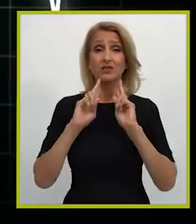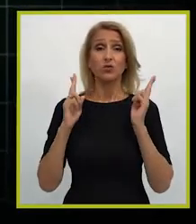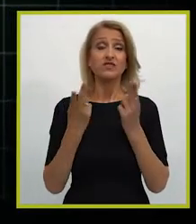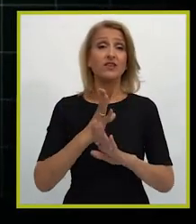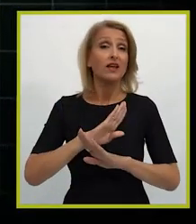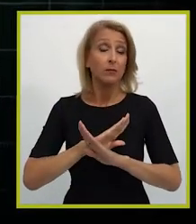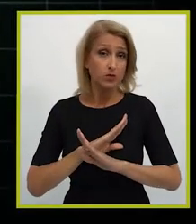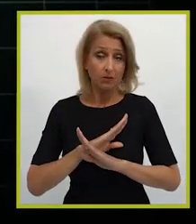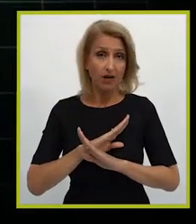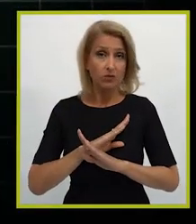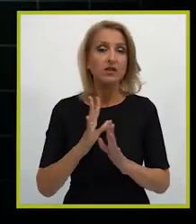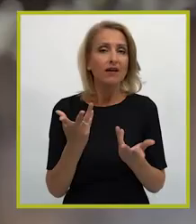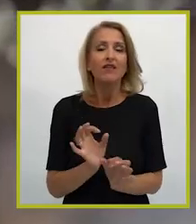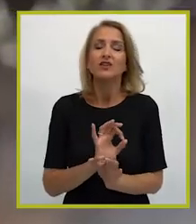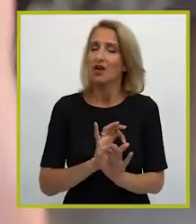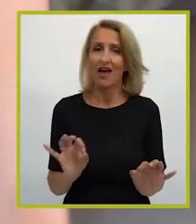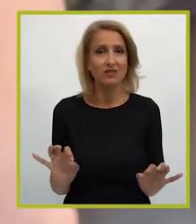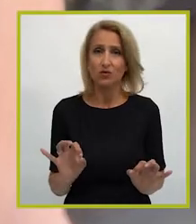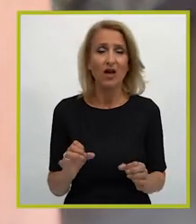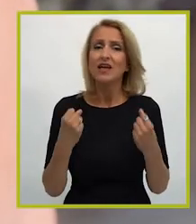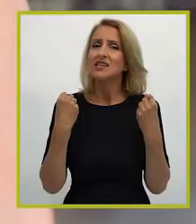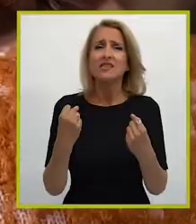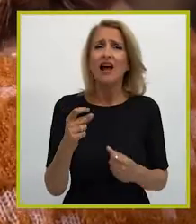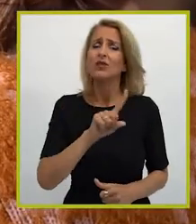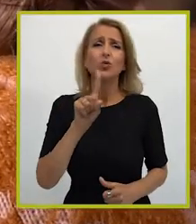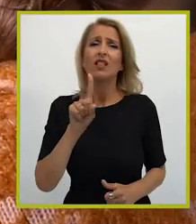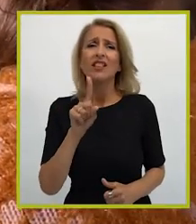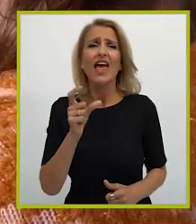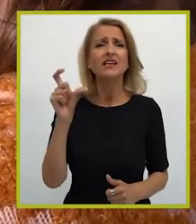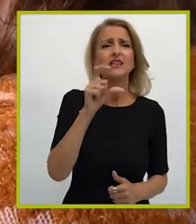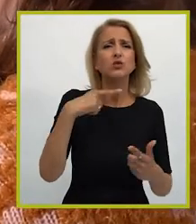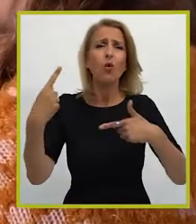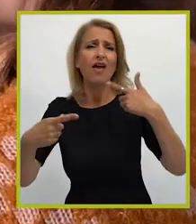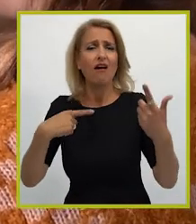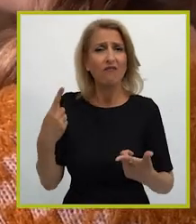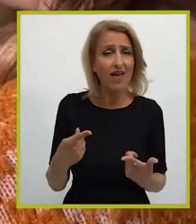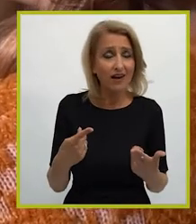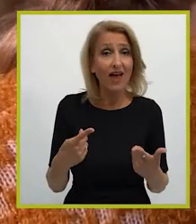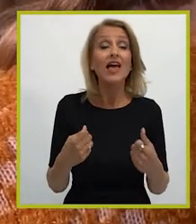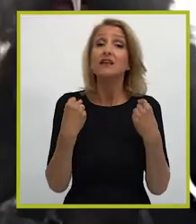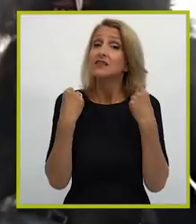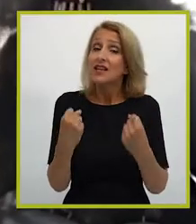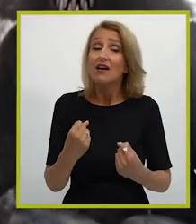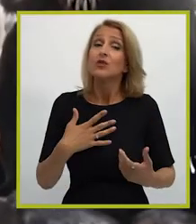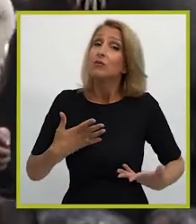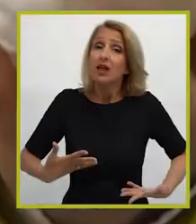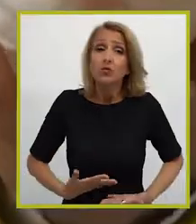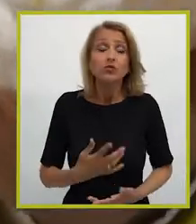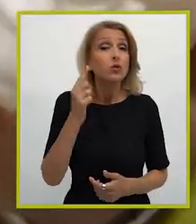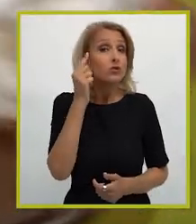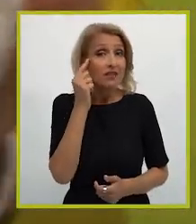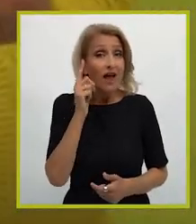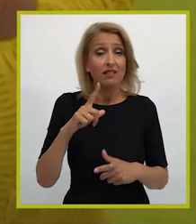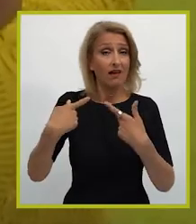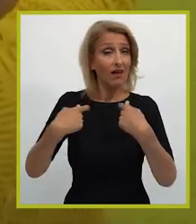сме по смъртност в света. Все повече става ясно. Здравето не е въпрос на суеверия, пожелания и кукери.